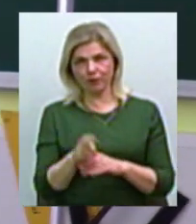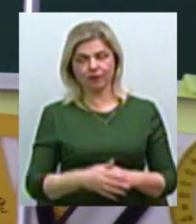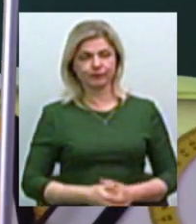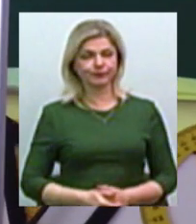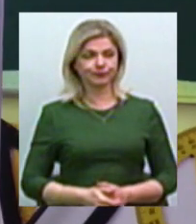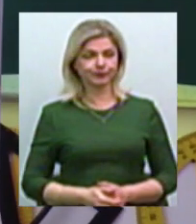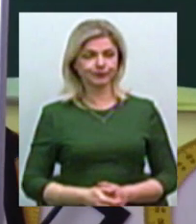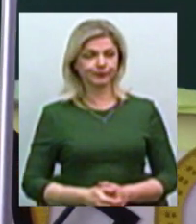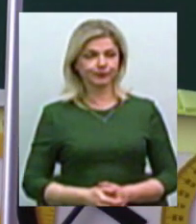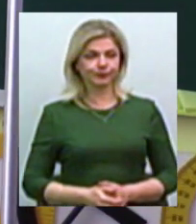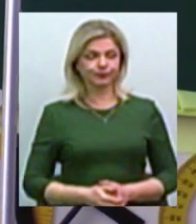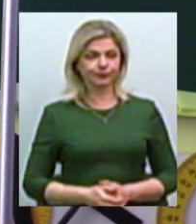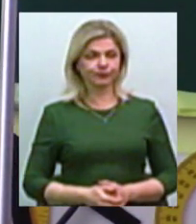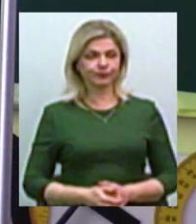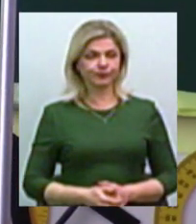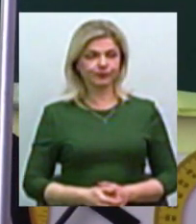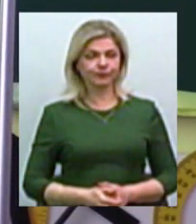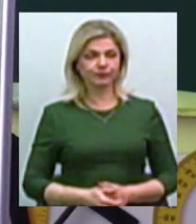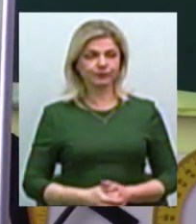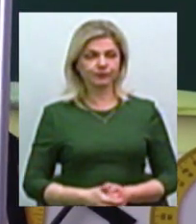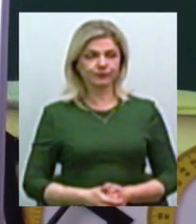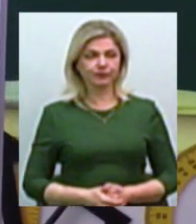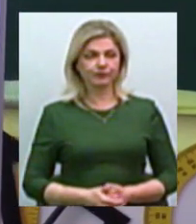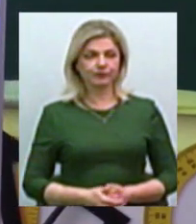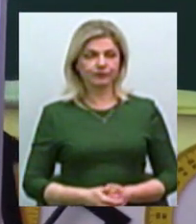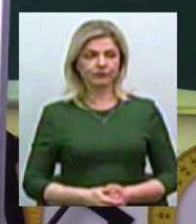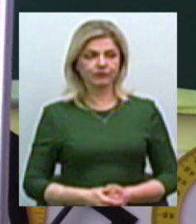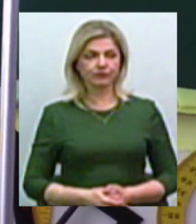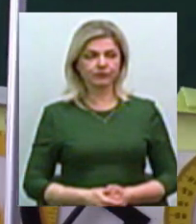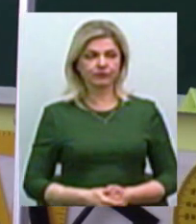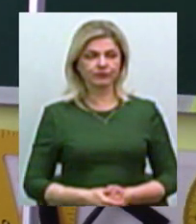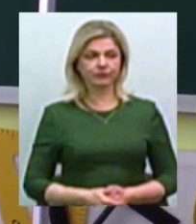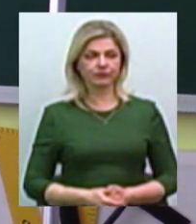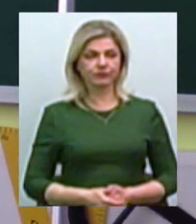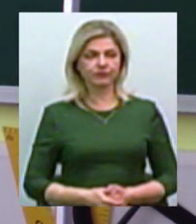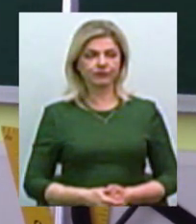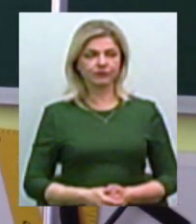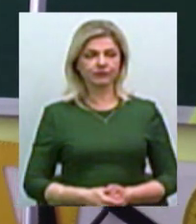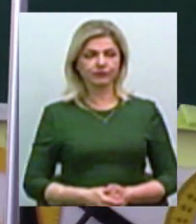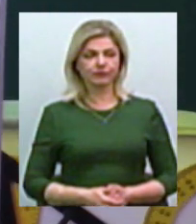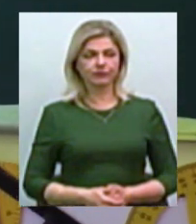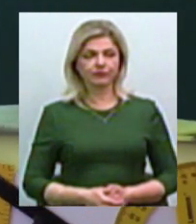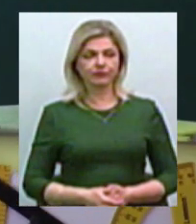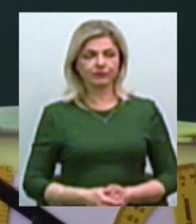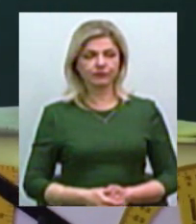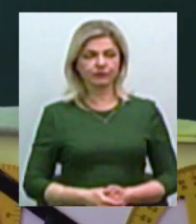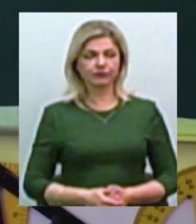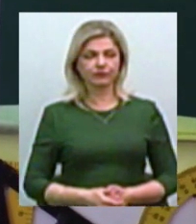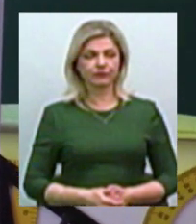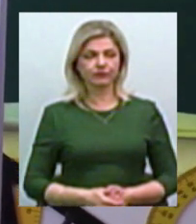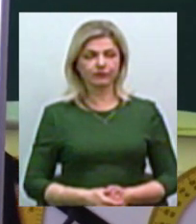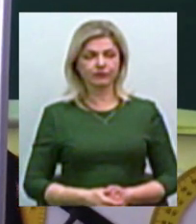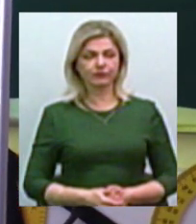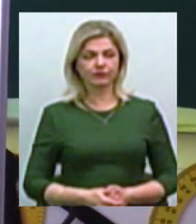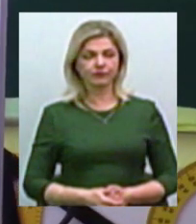листа бумаги тут наглядно видно, як змінюється якість. Да? Теж використовуються шторки,